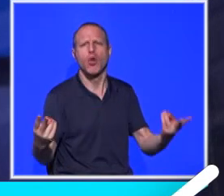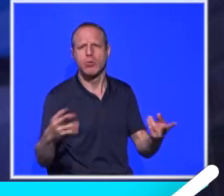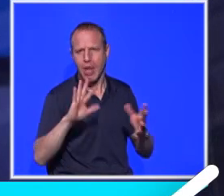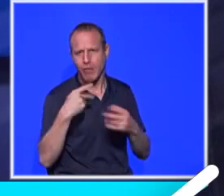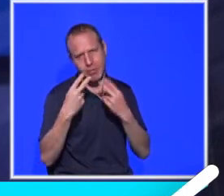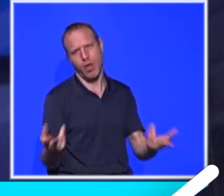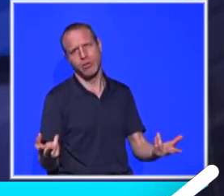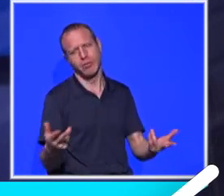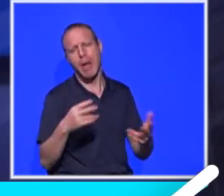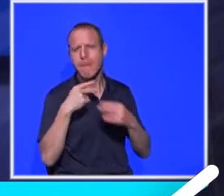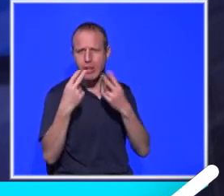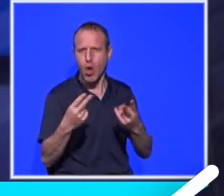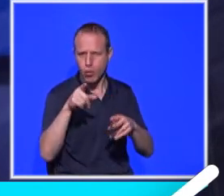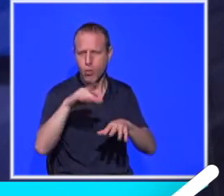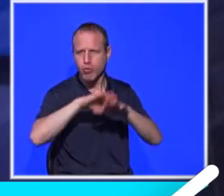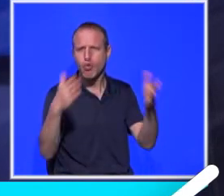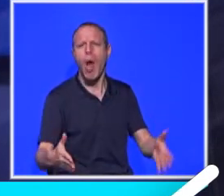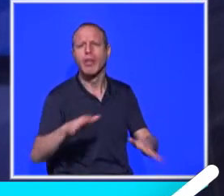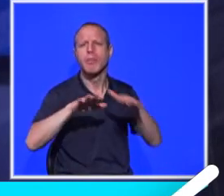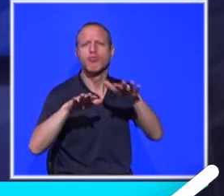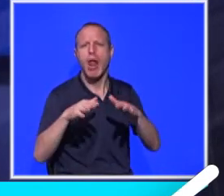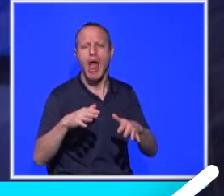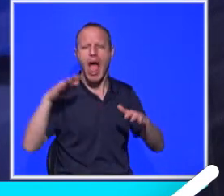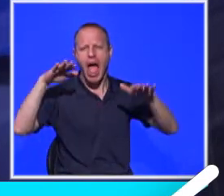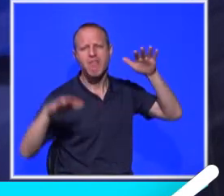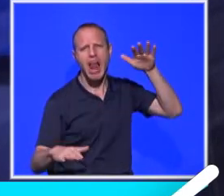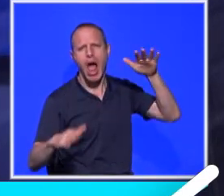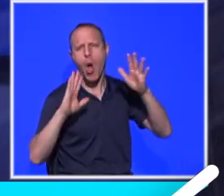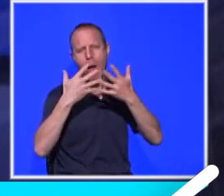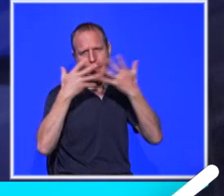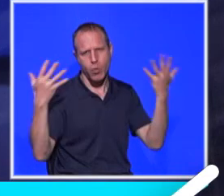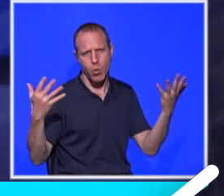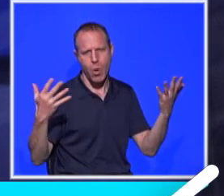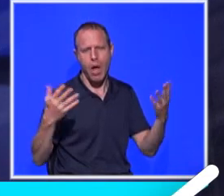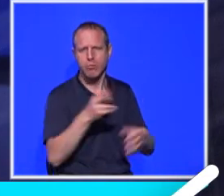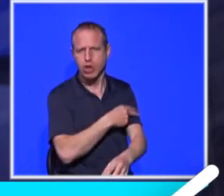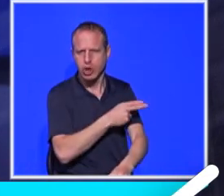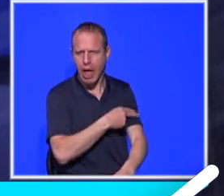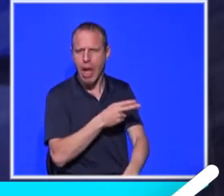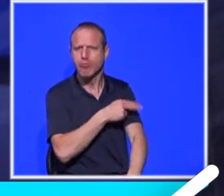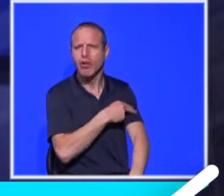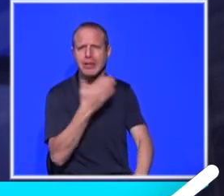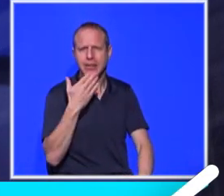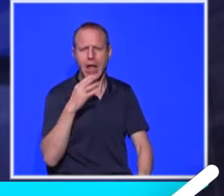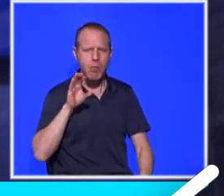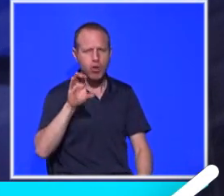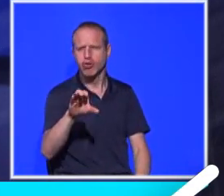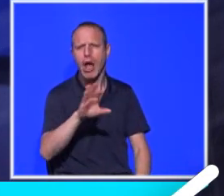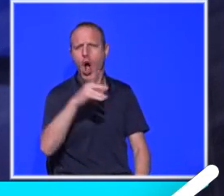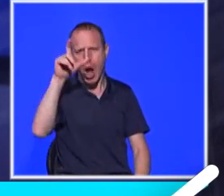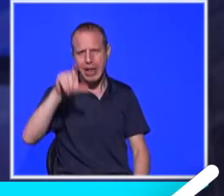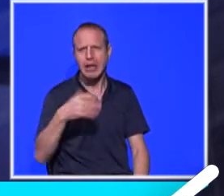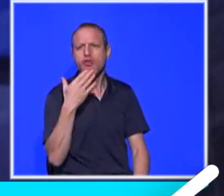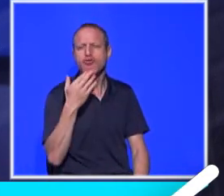איפה הפתרון? הפתרון הוא בשולחן הממשלה. האפליה כל כך ברורה. המשטרה, משטרת ישראל, משקיעה על כל